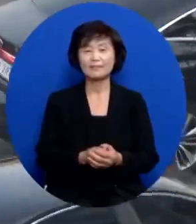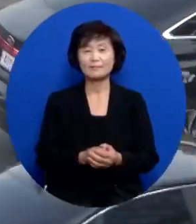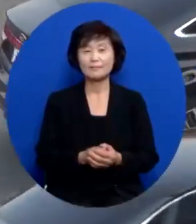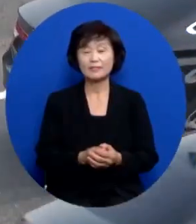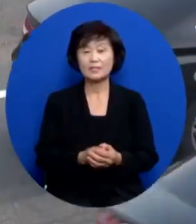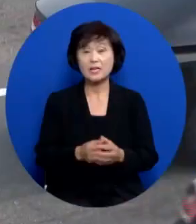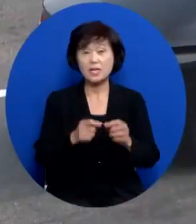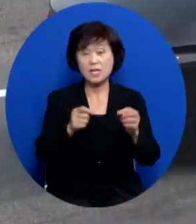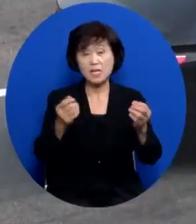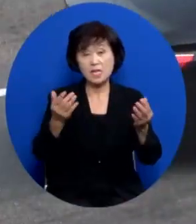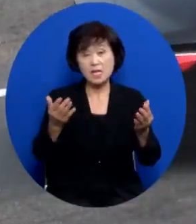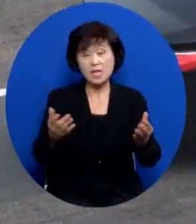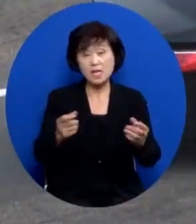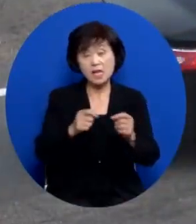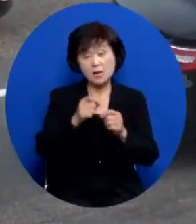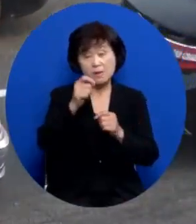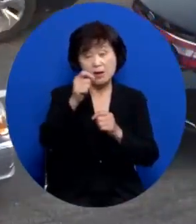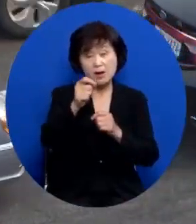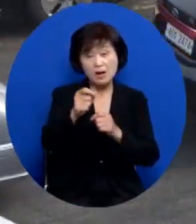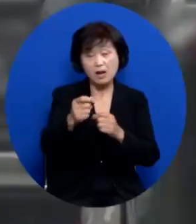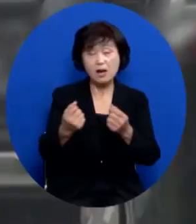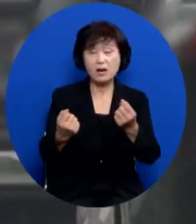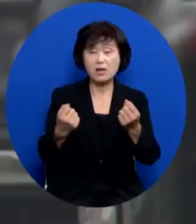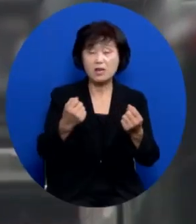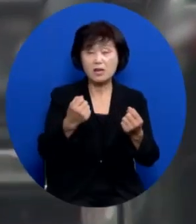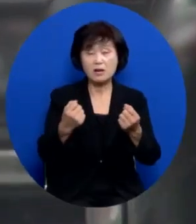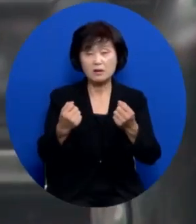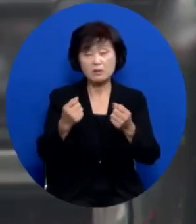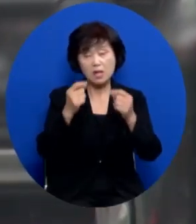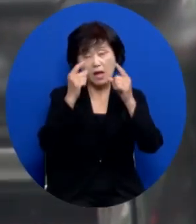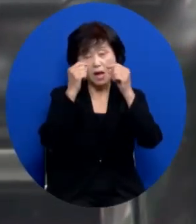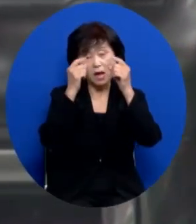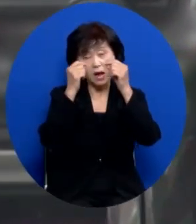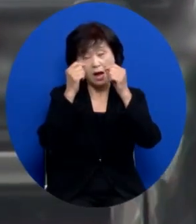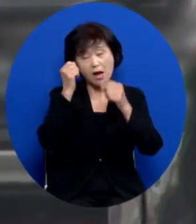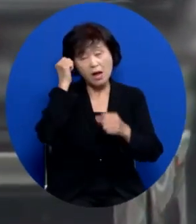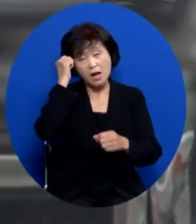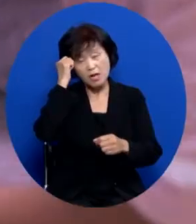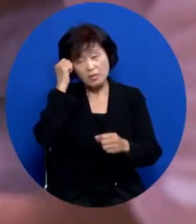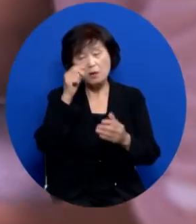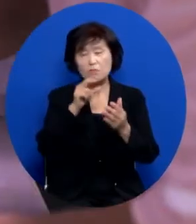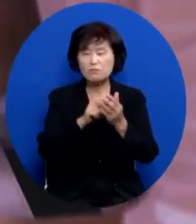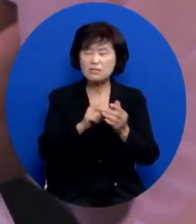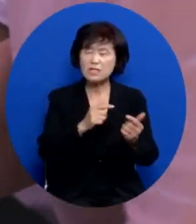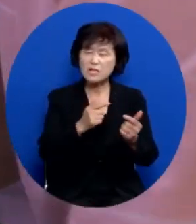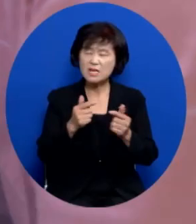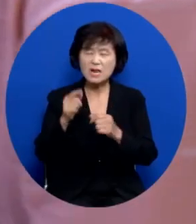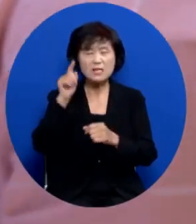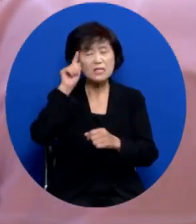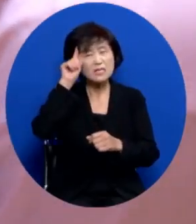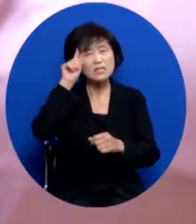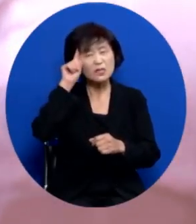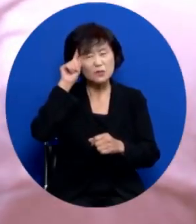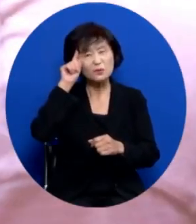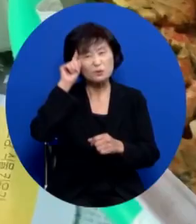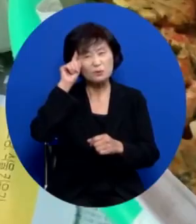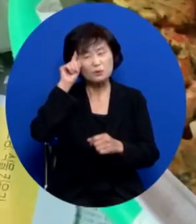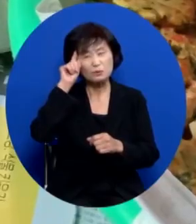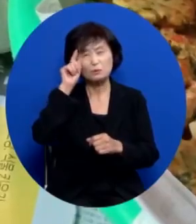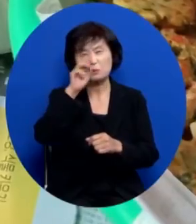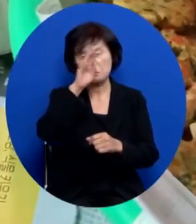명절 기간 장거리 운전 가사노동 불규칙한 수면 패턴 등으로 겪는 각종 스트레스 명절 증후군으로 이어지기도 합니다